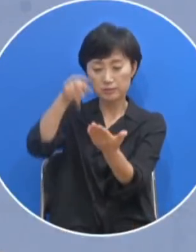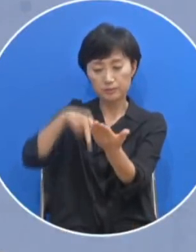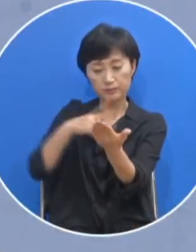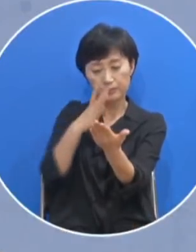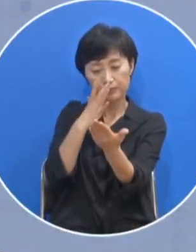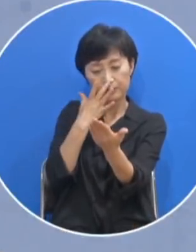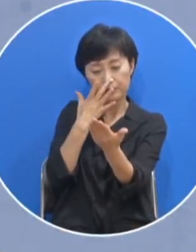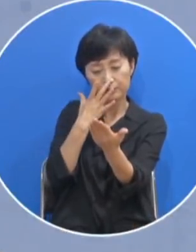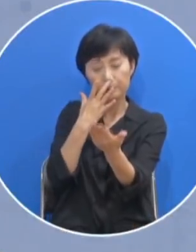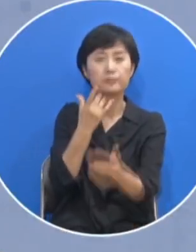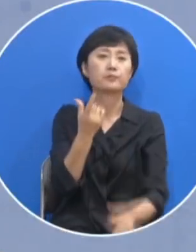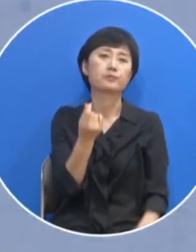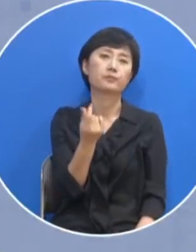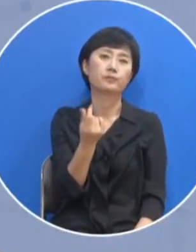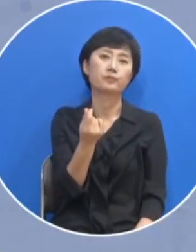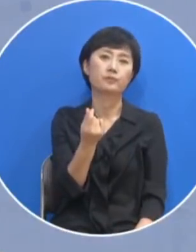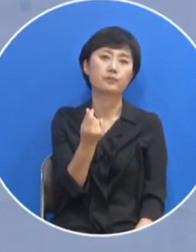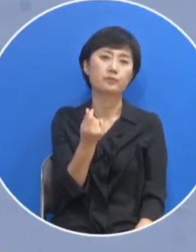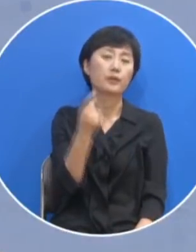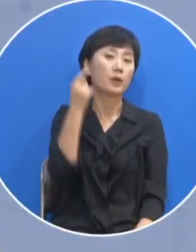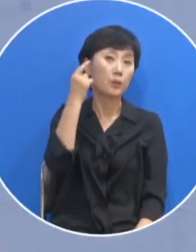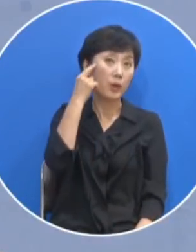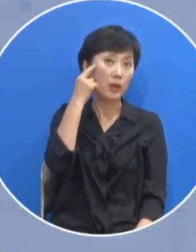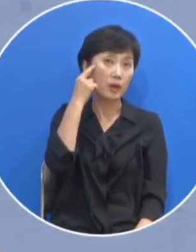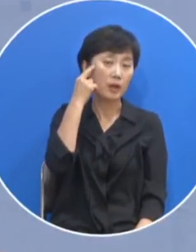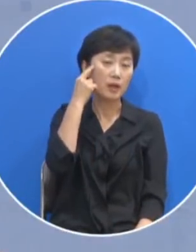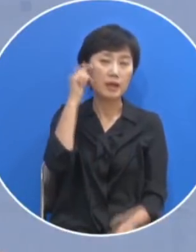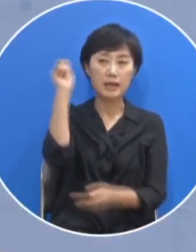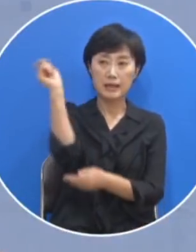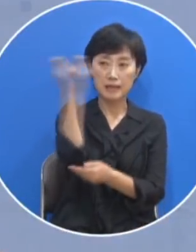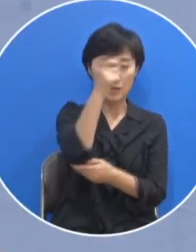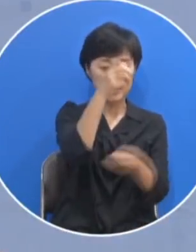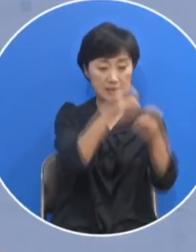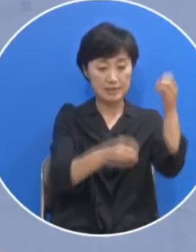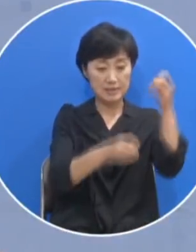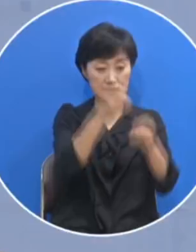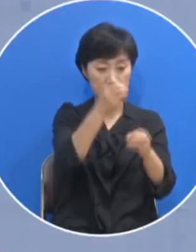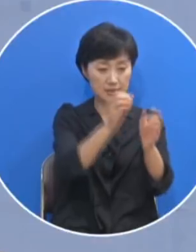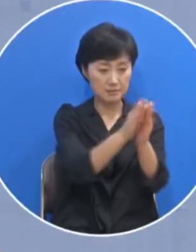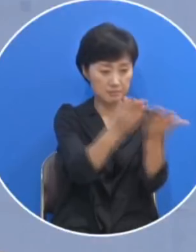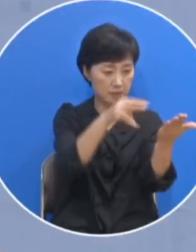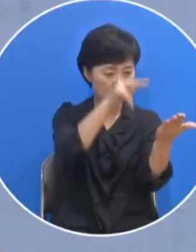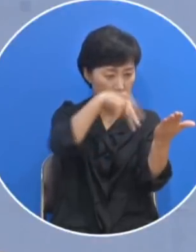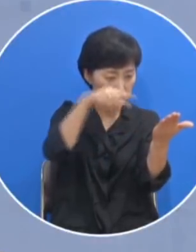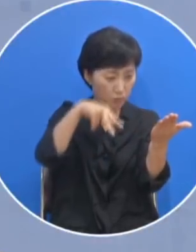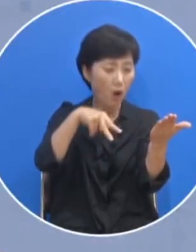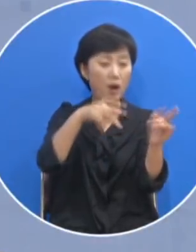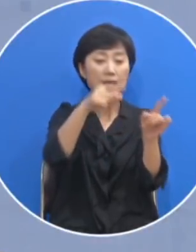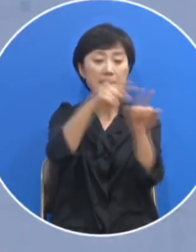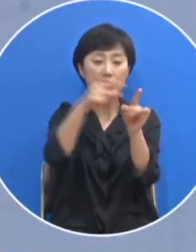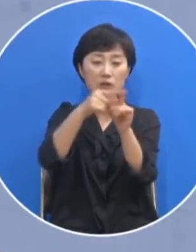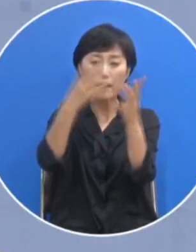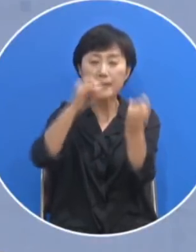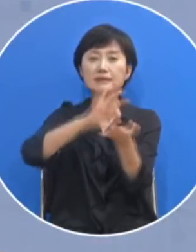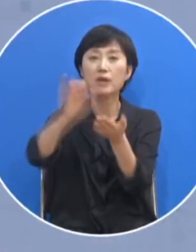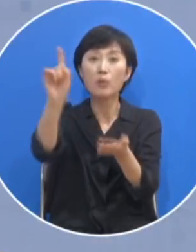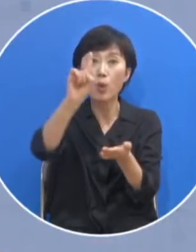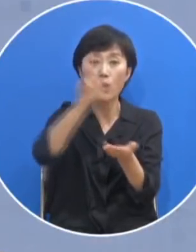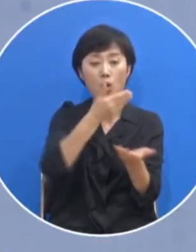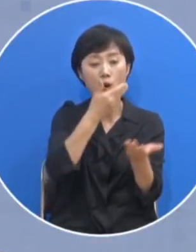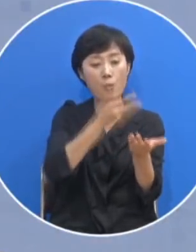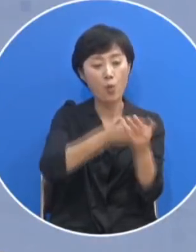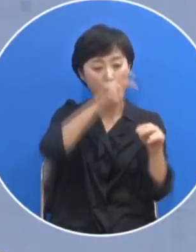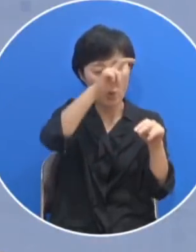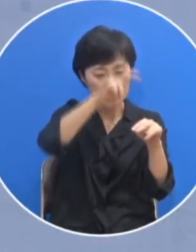축복 정말 c 공간 초월의 첩보 이거 나옵니다 그러나 창생 은빛 넣어요 그래서 1종 이적료 뜻